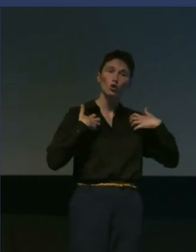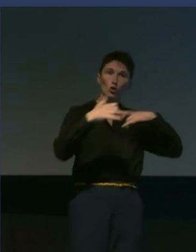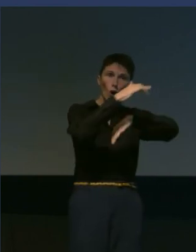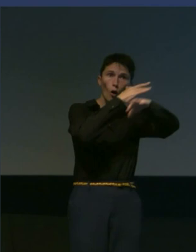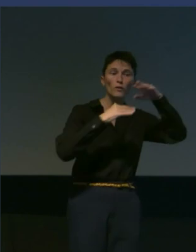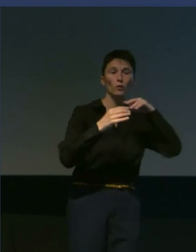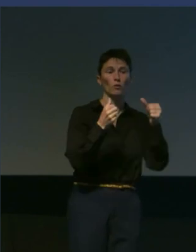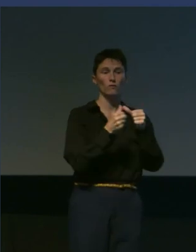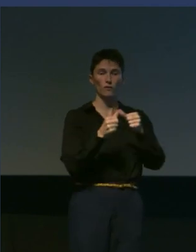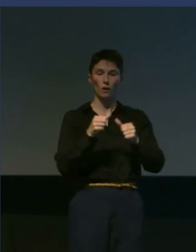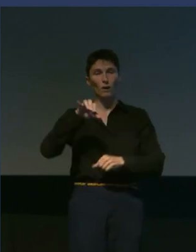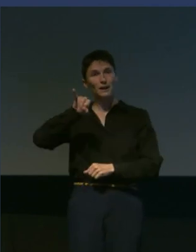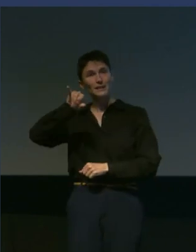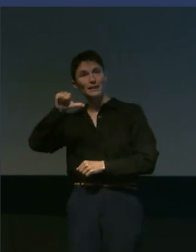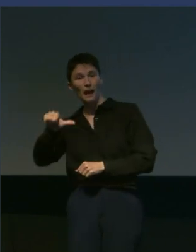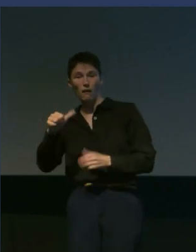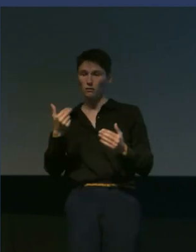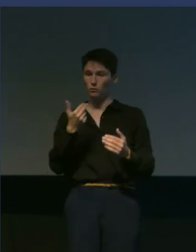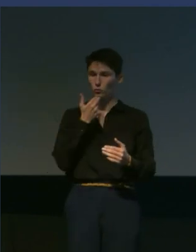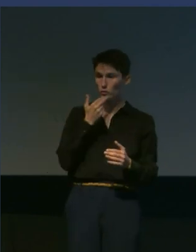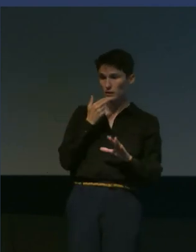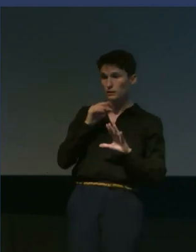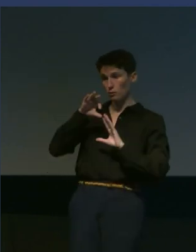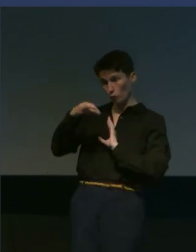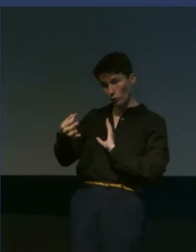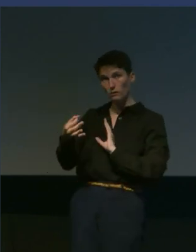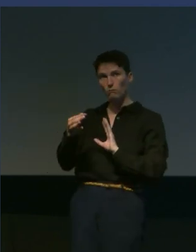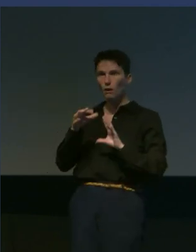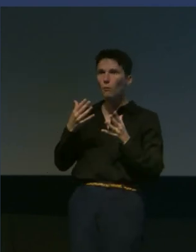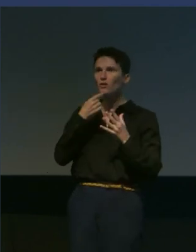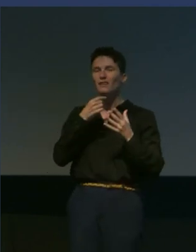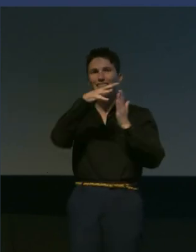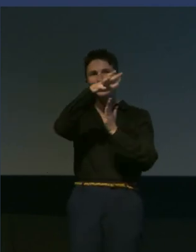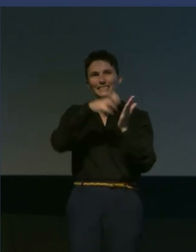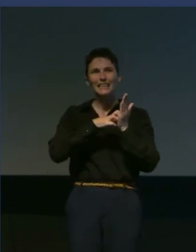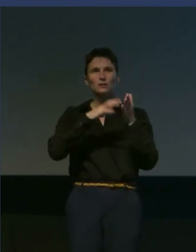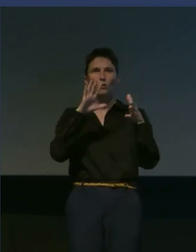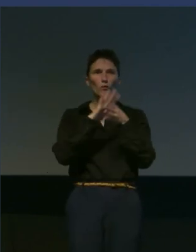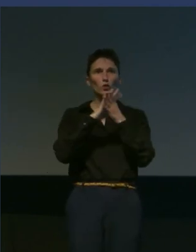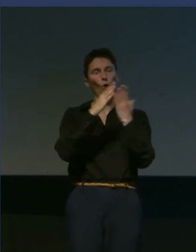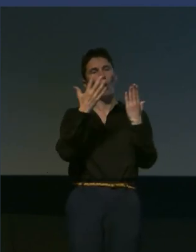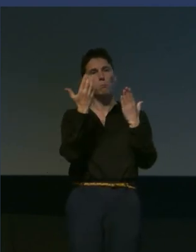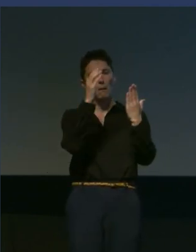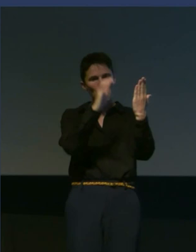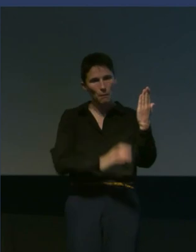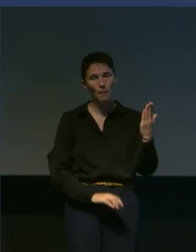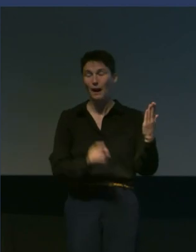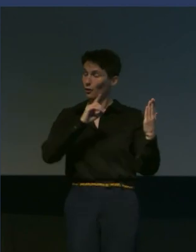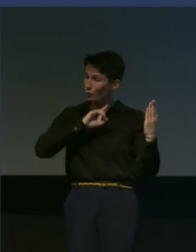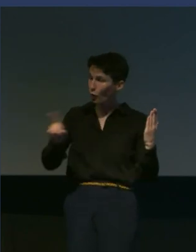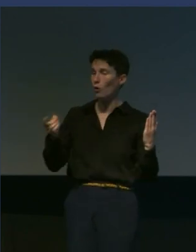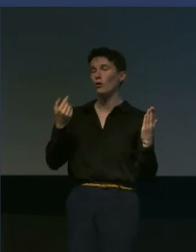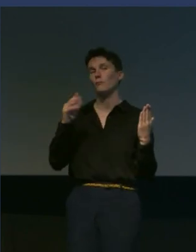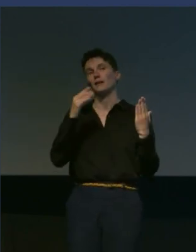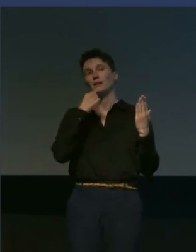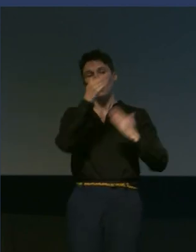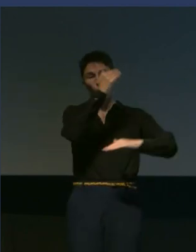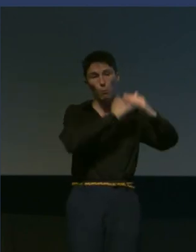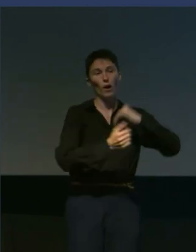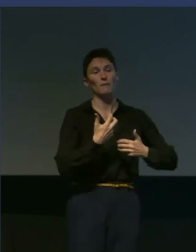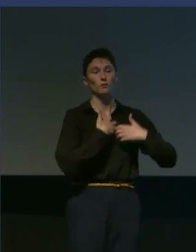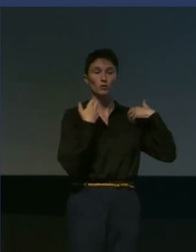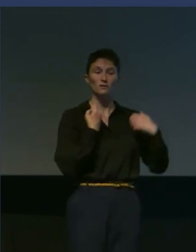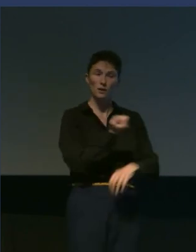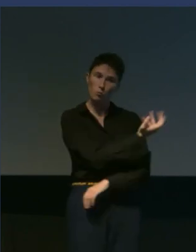l'intelligence artificielle, mais non pas là pour justement générer des textes, générer des photos, générer des images, mais ça peut permettre à certains programmes scientifiques, par